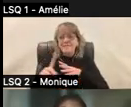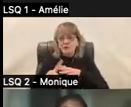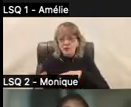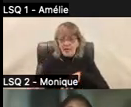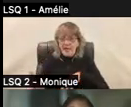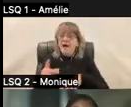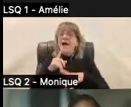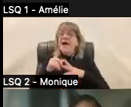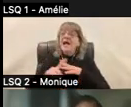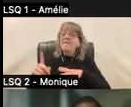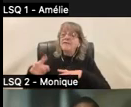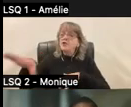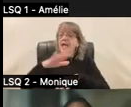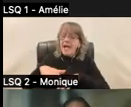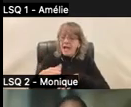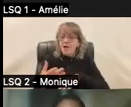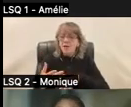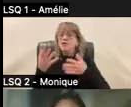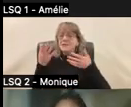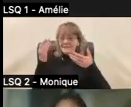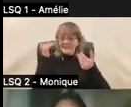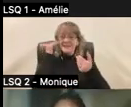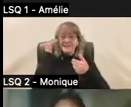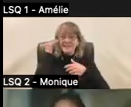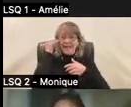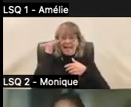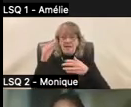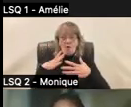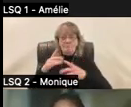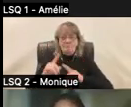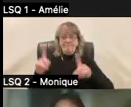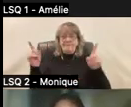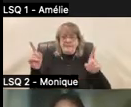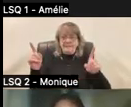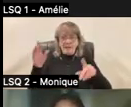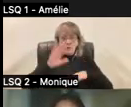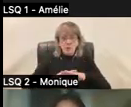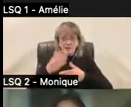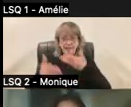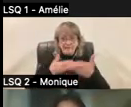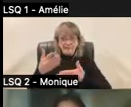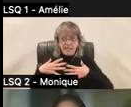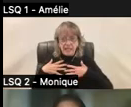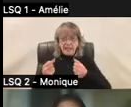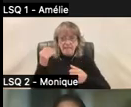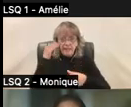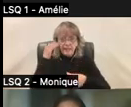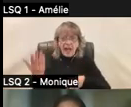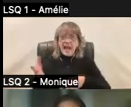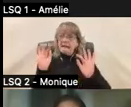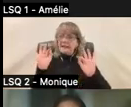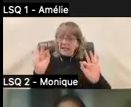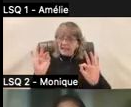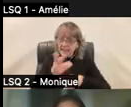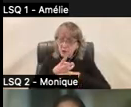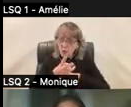Les réfugiés ont tendance à connaître des disparités dans leur accès aux services de santé mentale, la qualité des soins